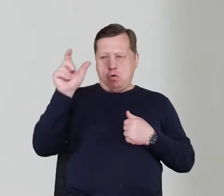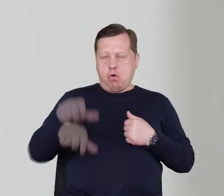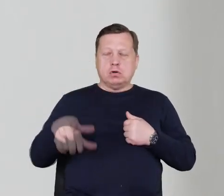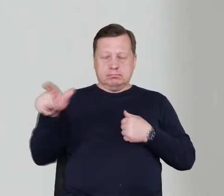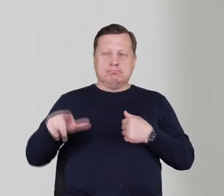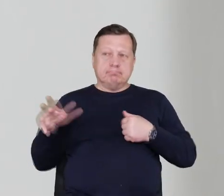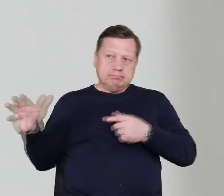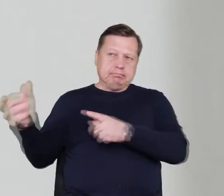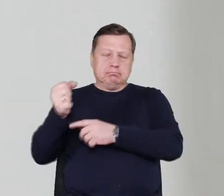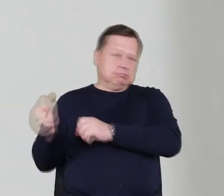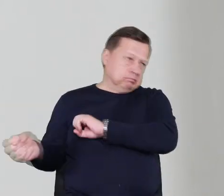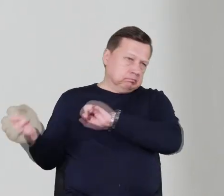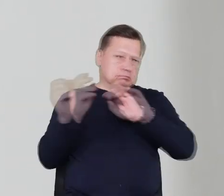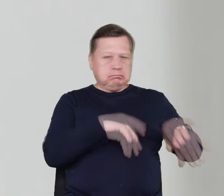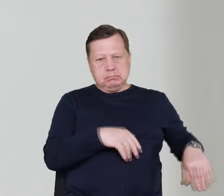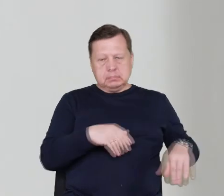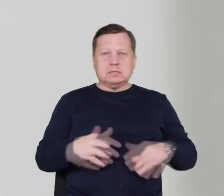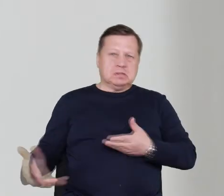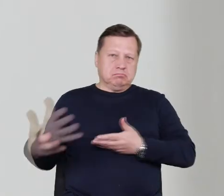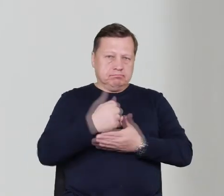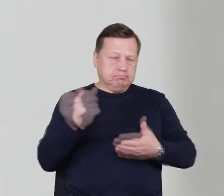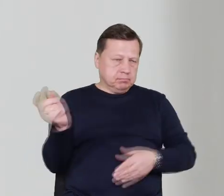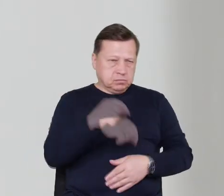ewakuować względu na to że po prostu